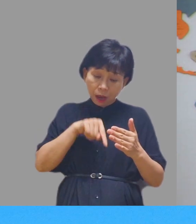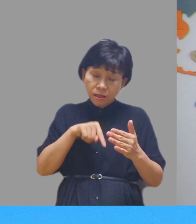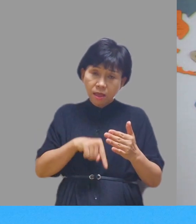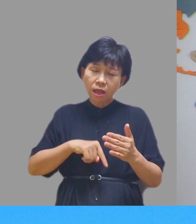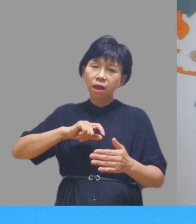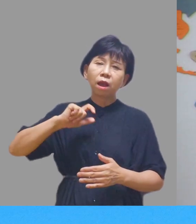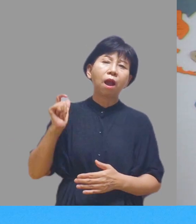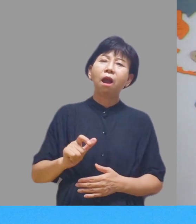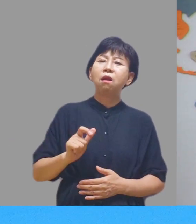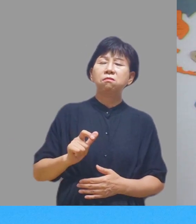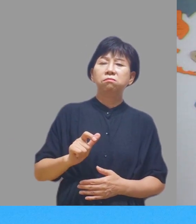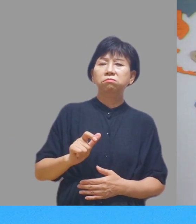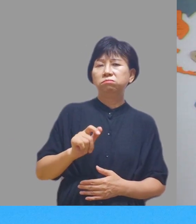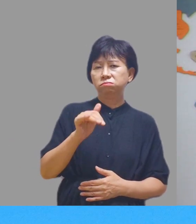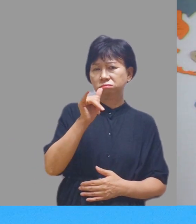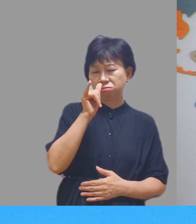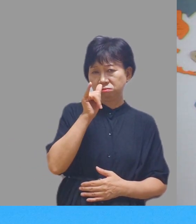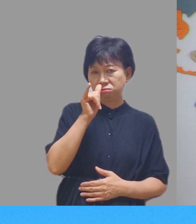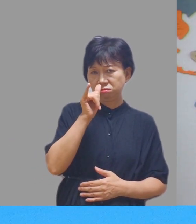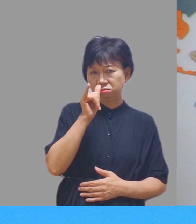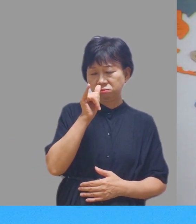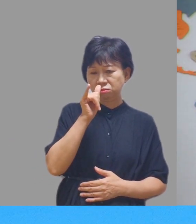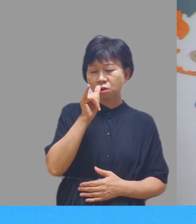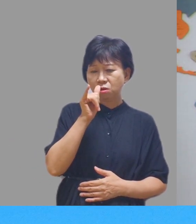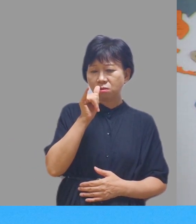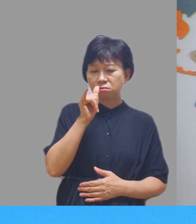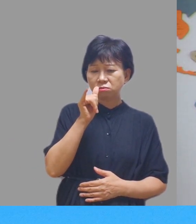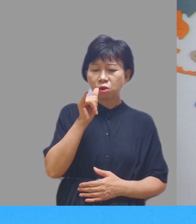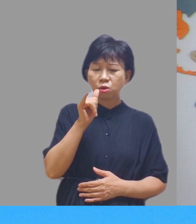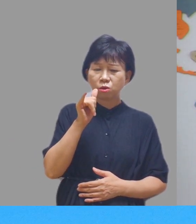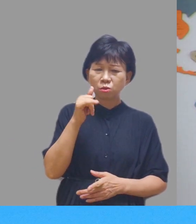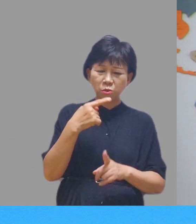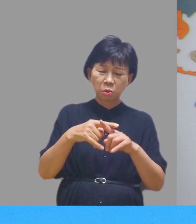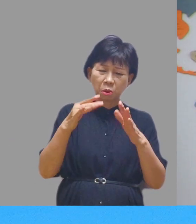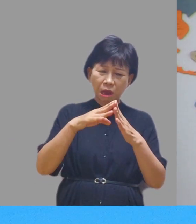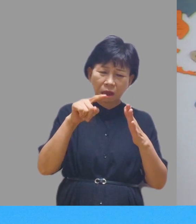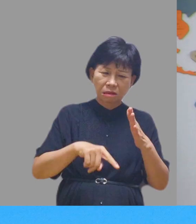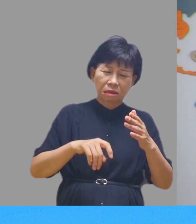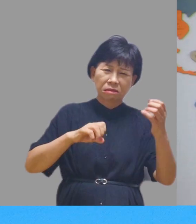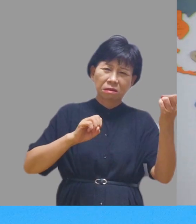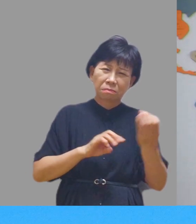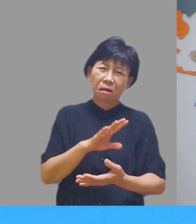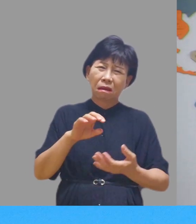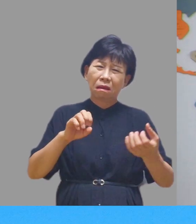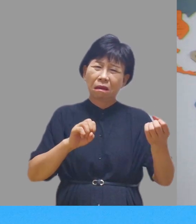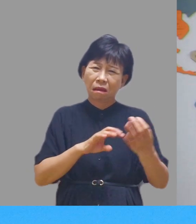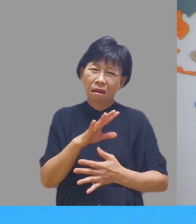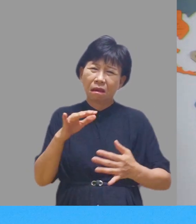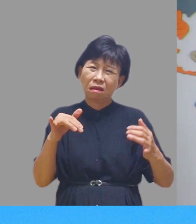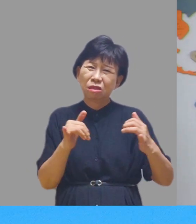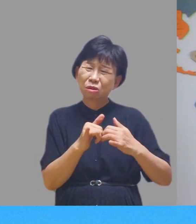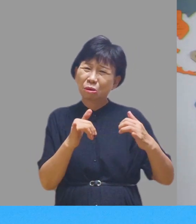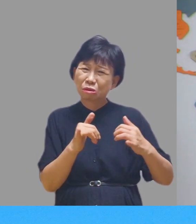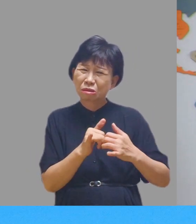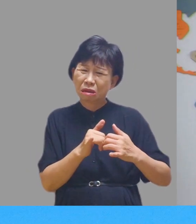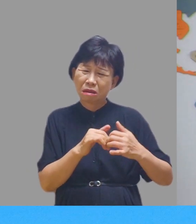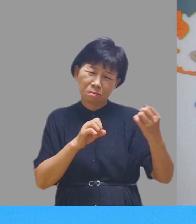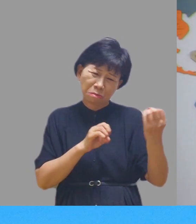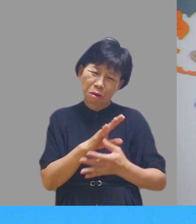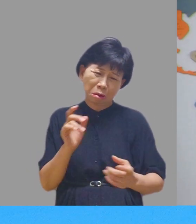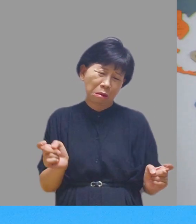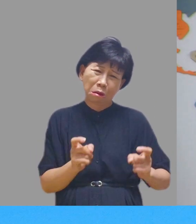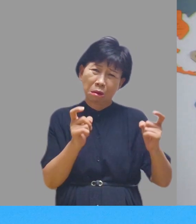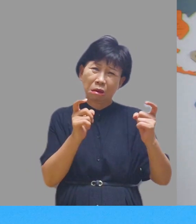드러내고 있는데 교회가 시장통이 된다, 교회가 전쟁터가 된다, 이건 어울리지 않다는